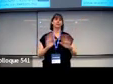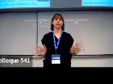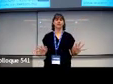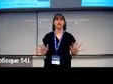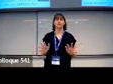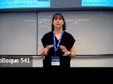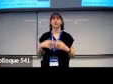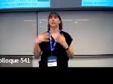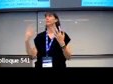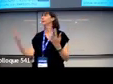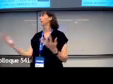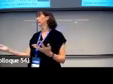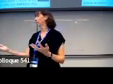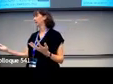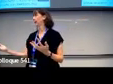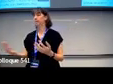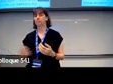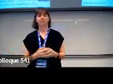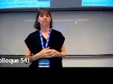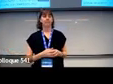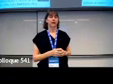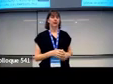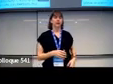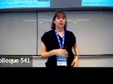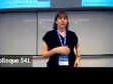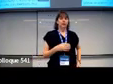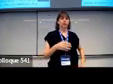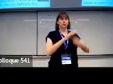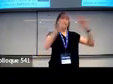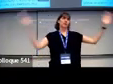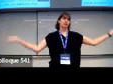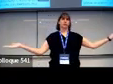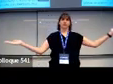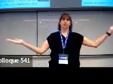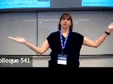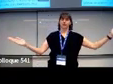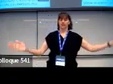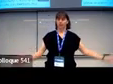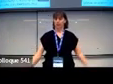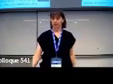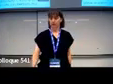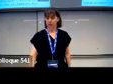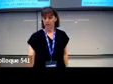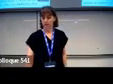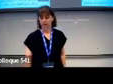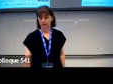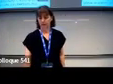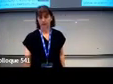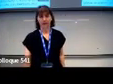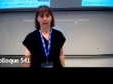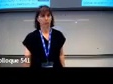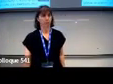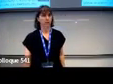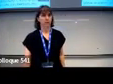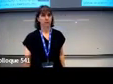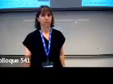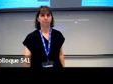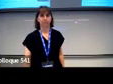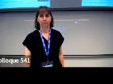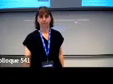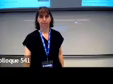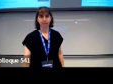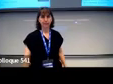documents étaient accessibles, par exemple, avec un lecteur d'écran. Et tout ça, ben, c'était de septembre à décembre. On avait 4 mois pour